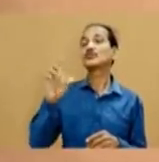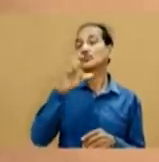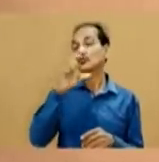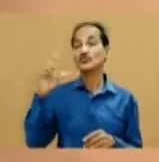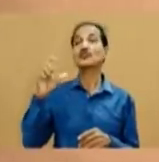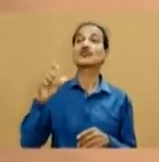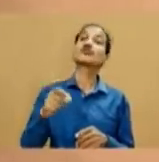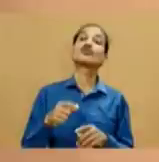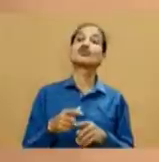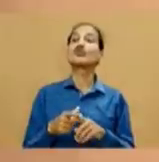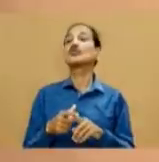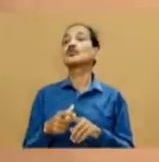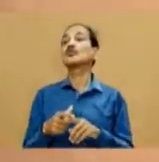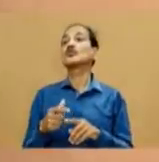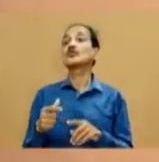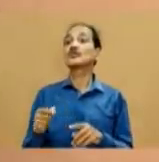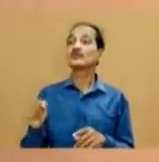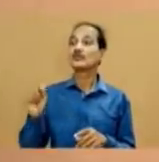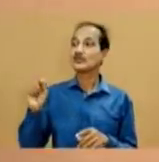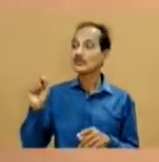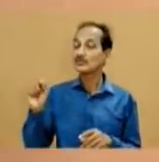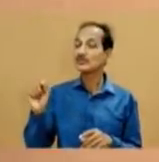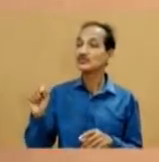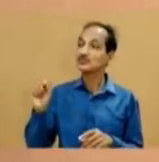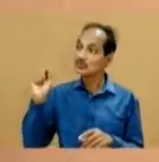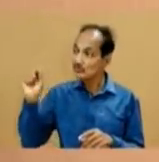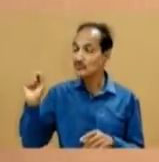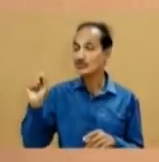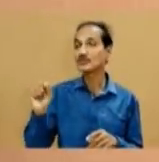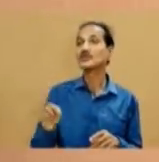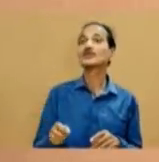3,30,00,000, ଯେଉଁମାନେ 94,00,000 ପରିବାରରେ ଅନ୍ତର୍ଭୁକ୍ତ।